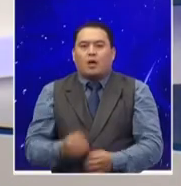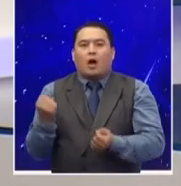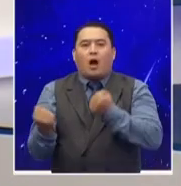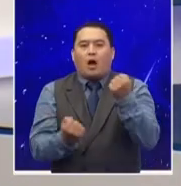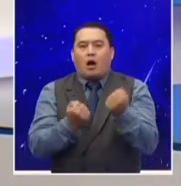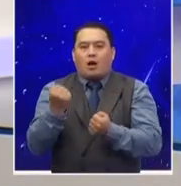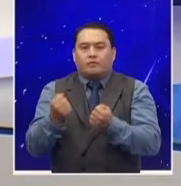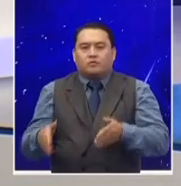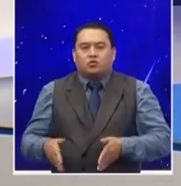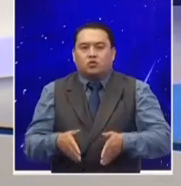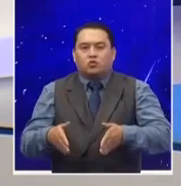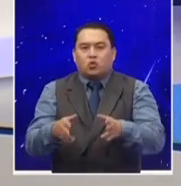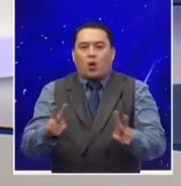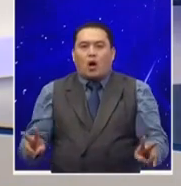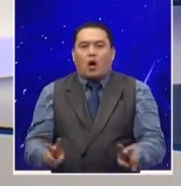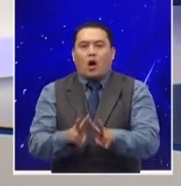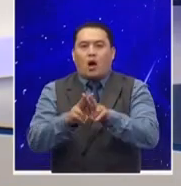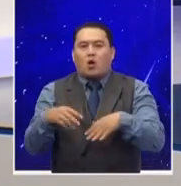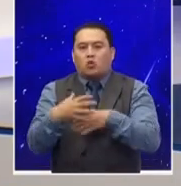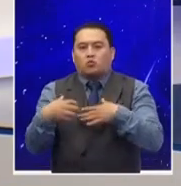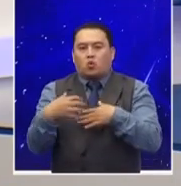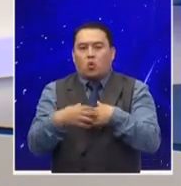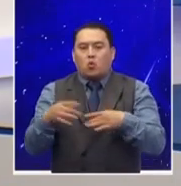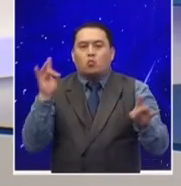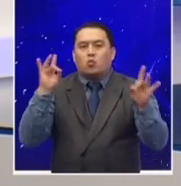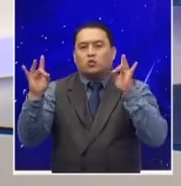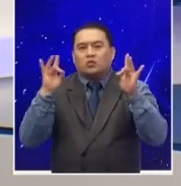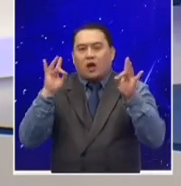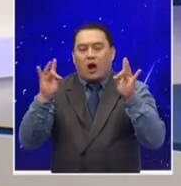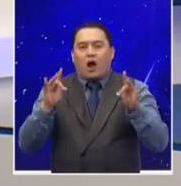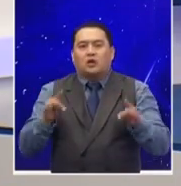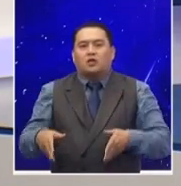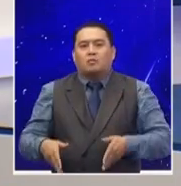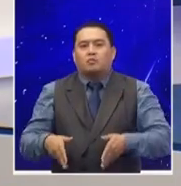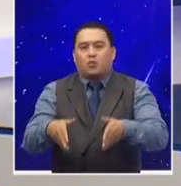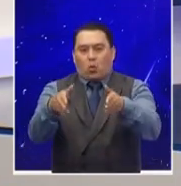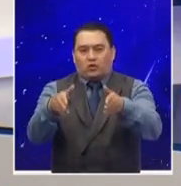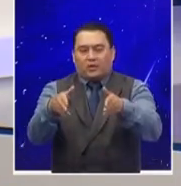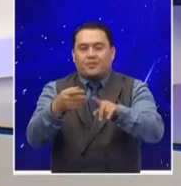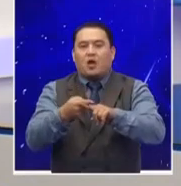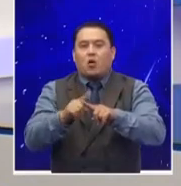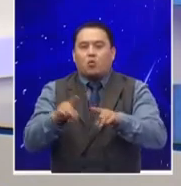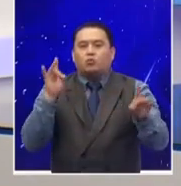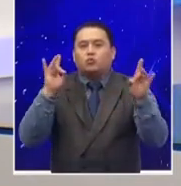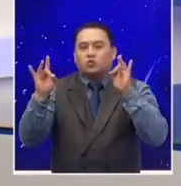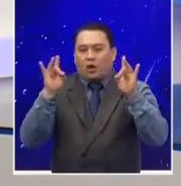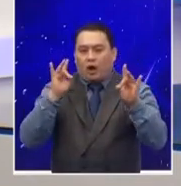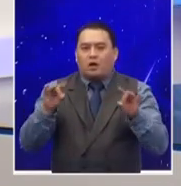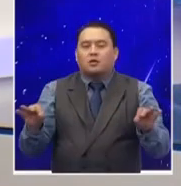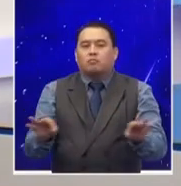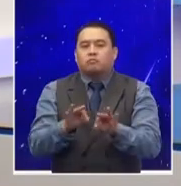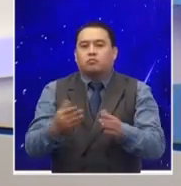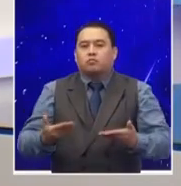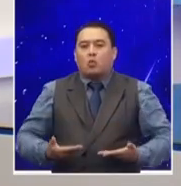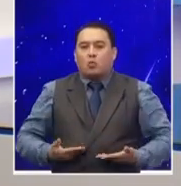дороге Нур-Султан-Щучинск установили музыкальные шумовые полосы, сообщает Закон КИЗ. Музыкальные дороги помогают